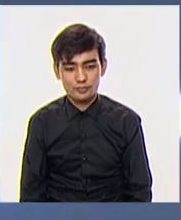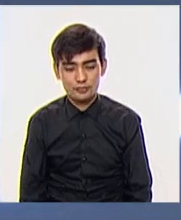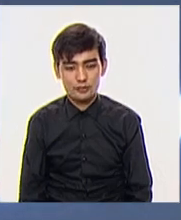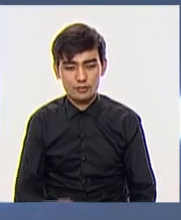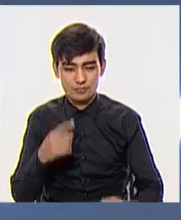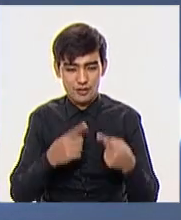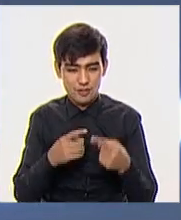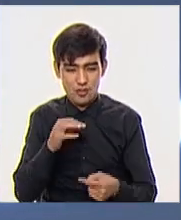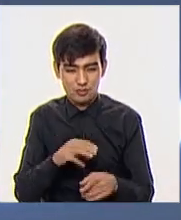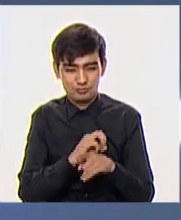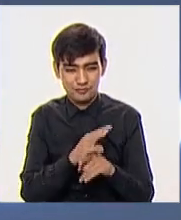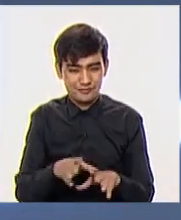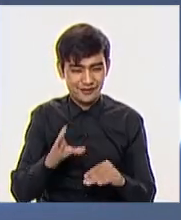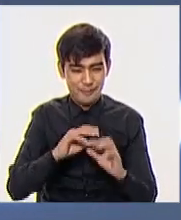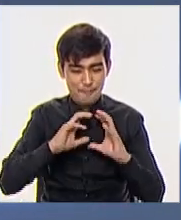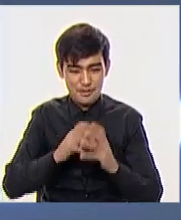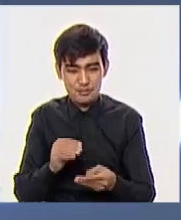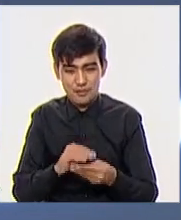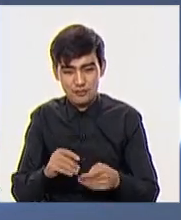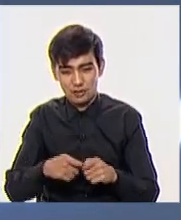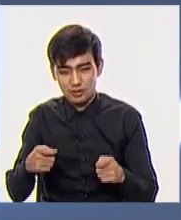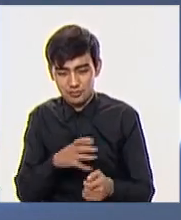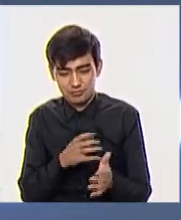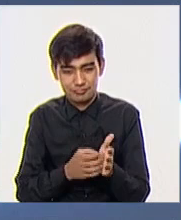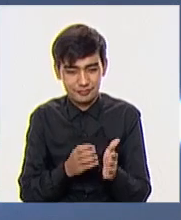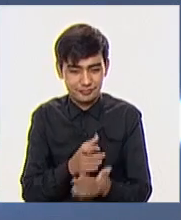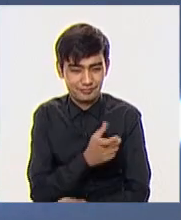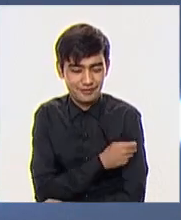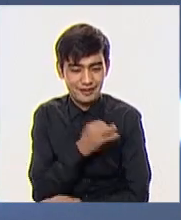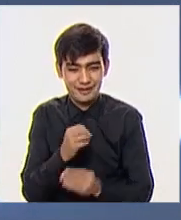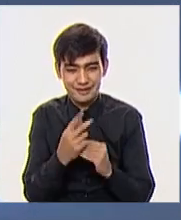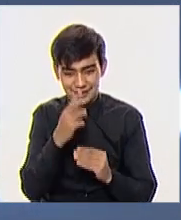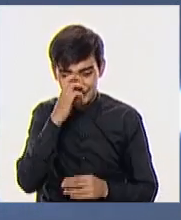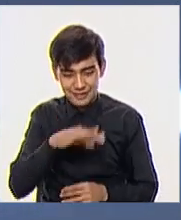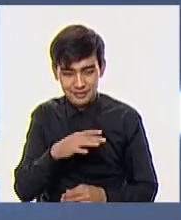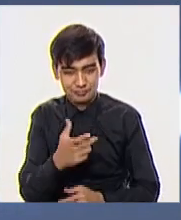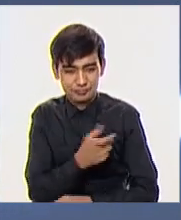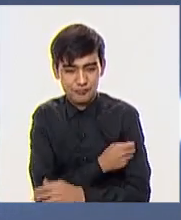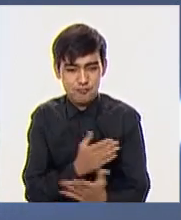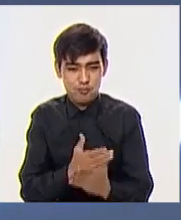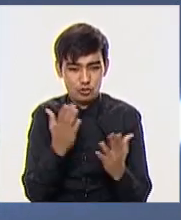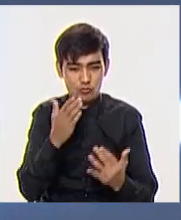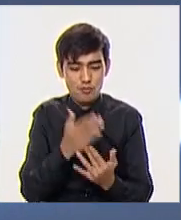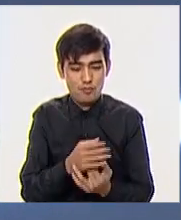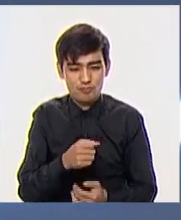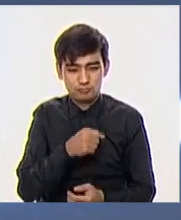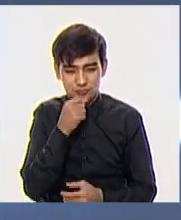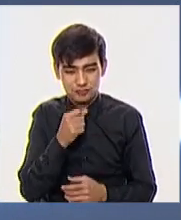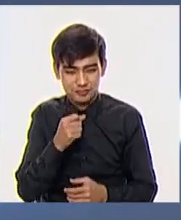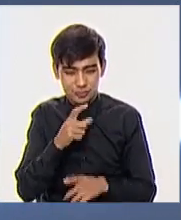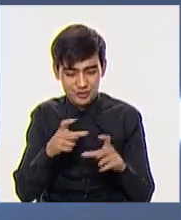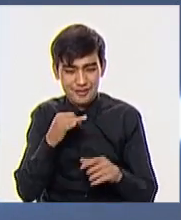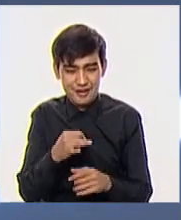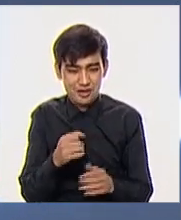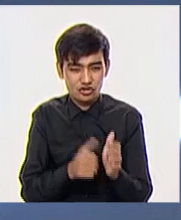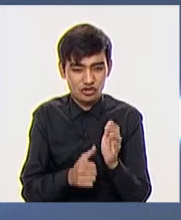А борьба с коронавирусом во всем мире вновь замедлилась из-за нехватки вакцин. Всего 13 стран успели привить больше половины взрослого населения, а